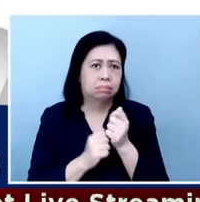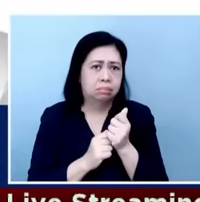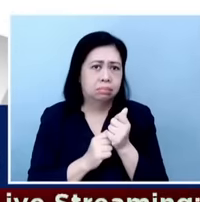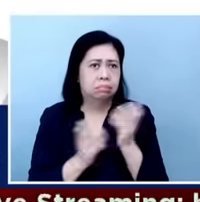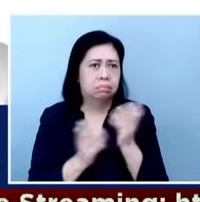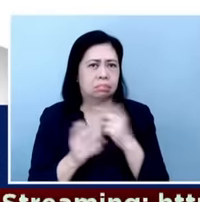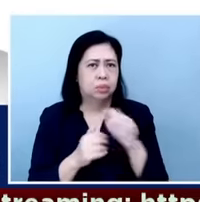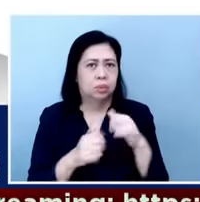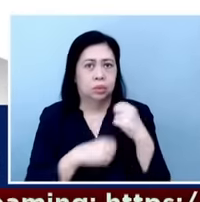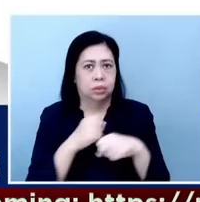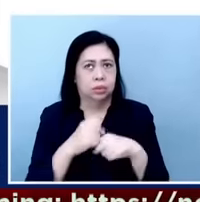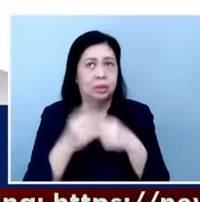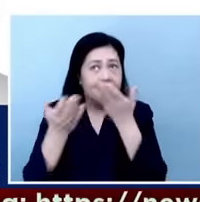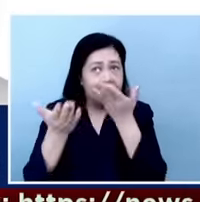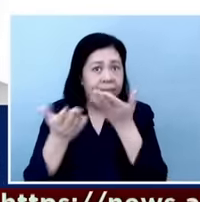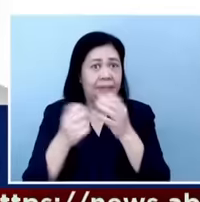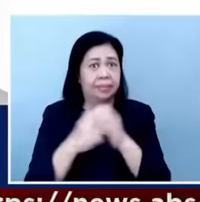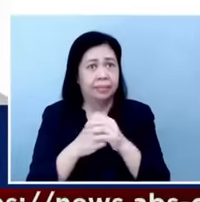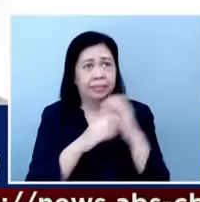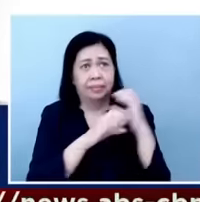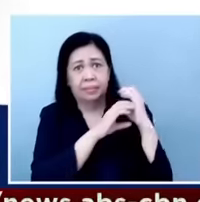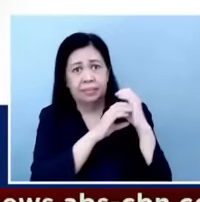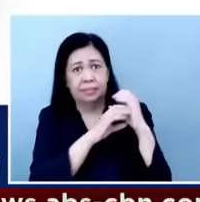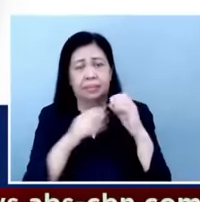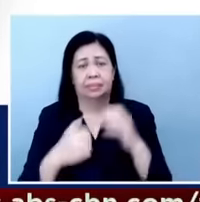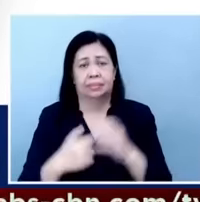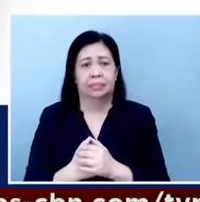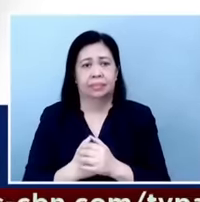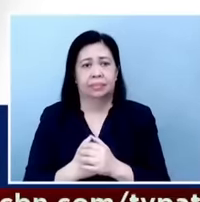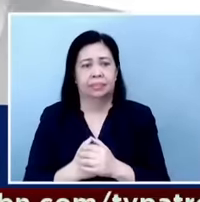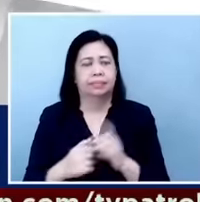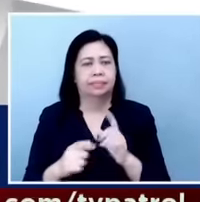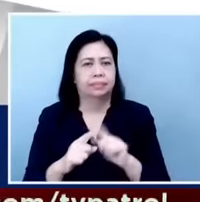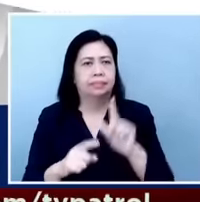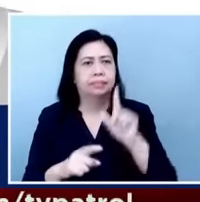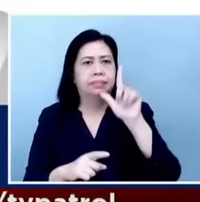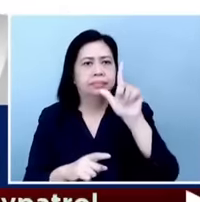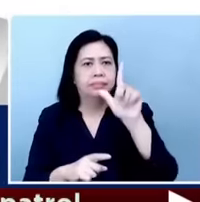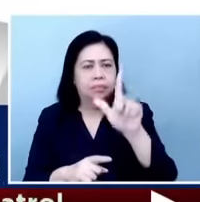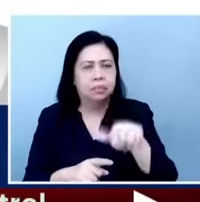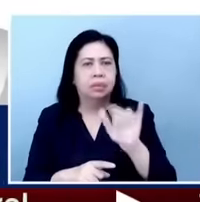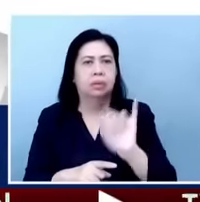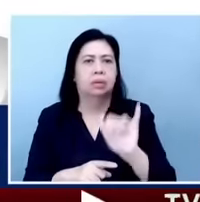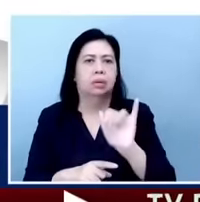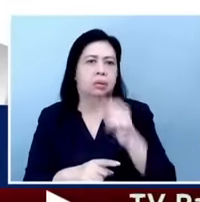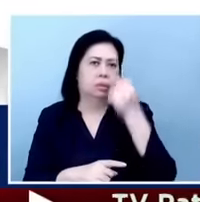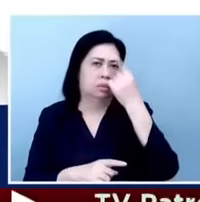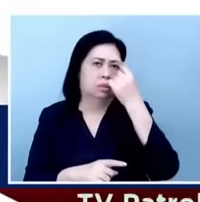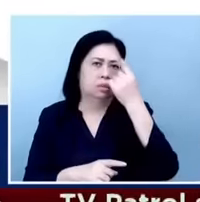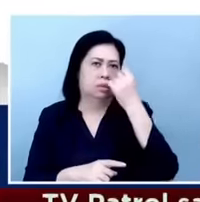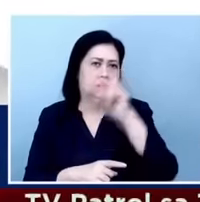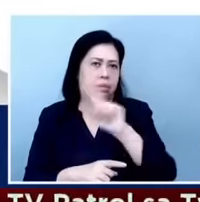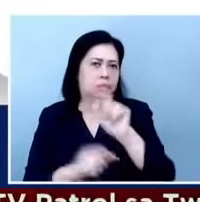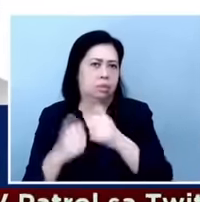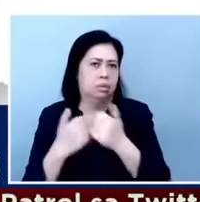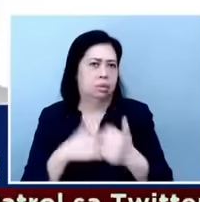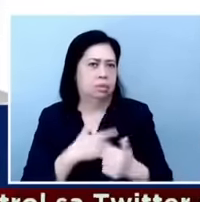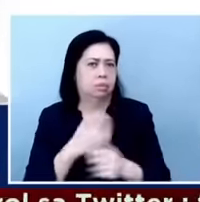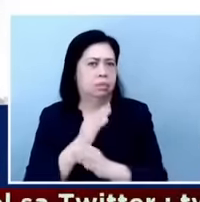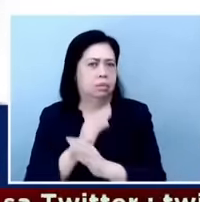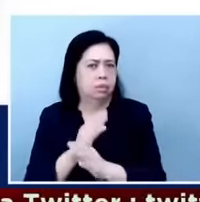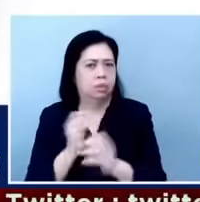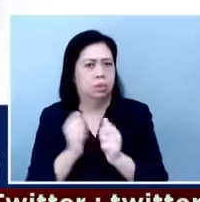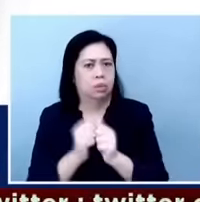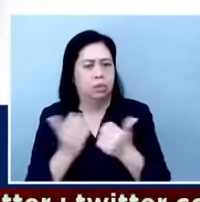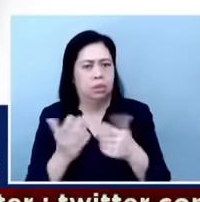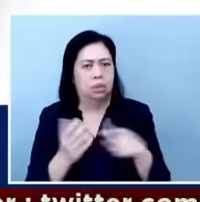buong taon nandiyan naman ang imahin. Pero kalaunan-a niya ay naunawaan niya ang kanilang debosyon sa tulong ng